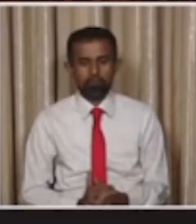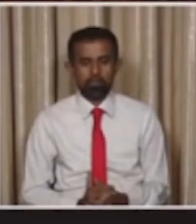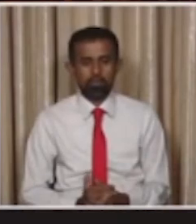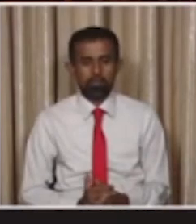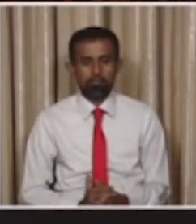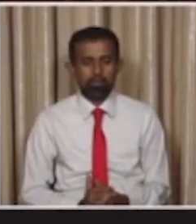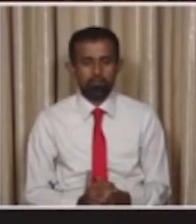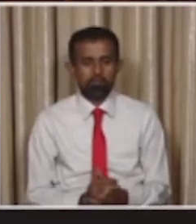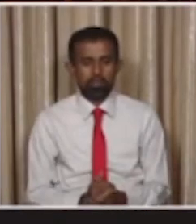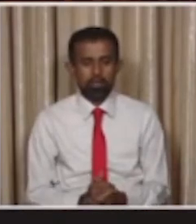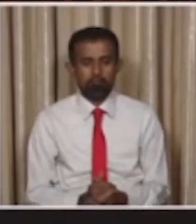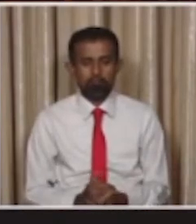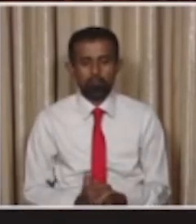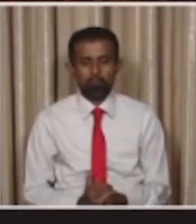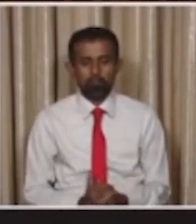ඔව්.